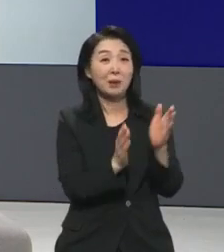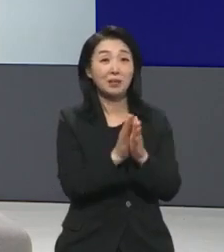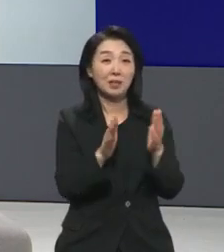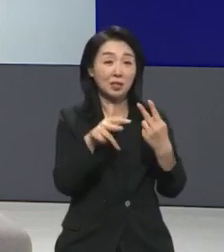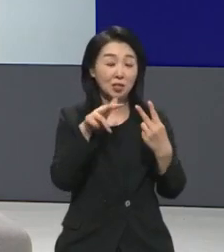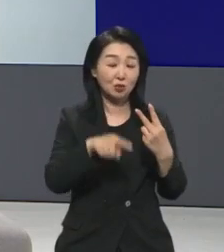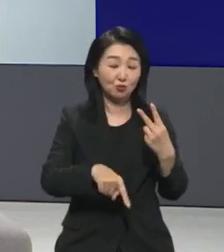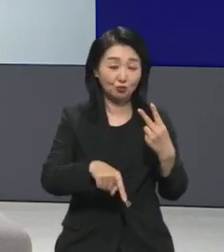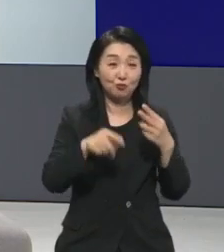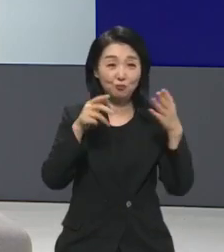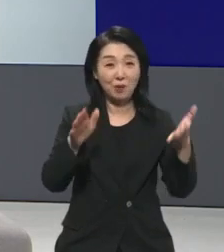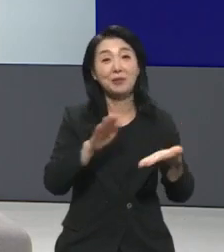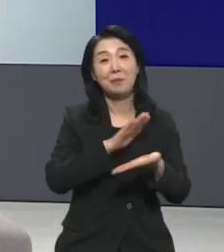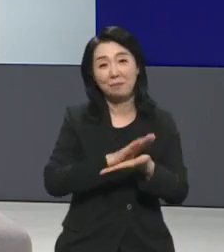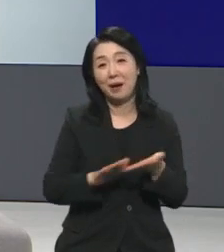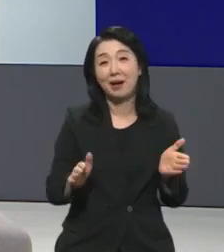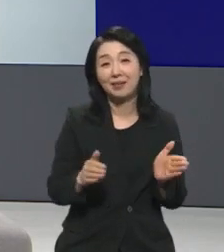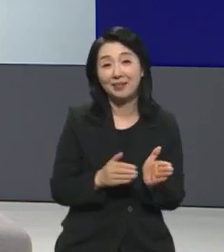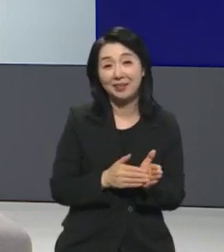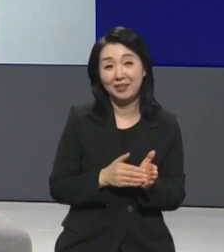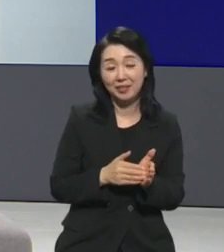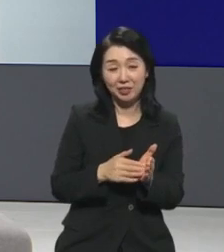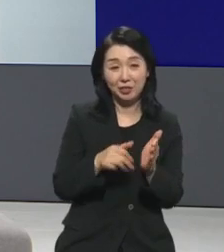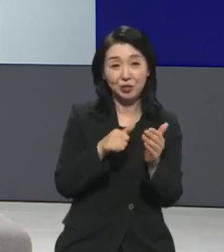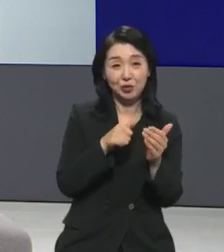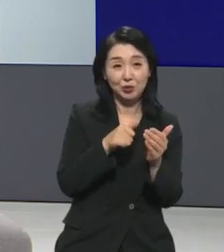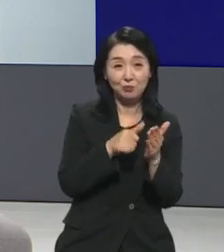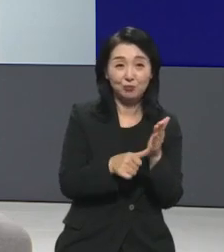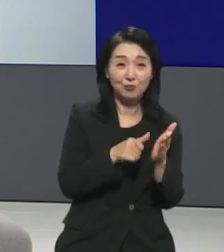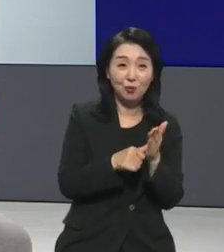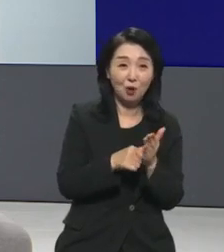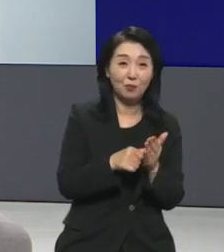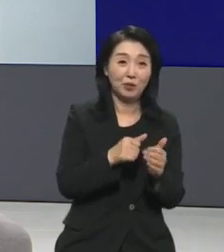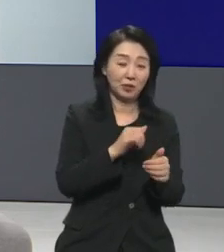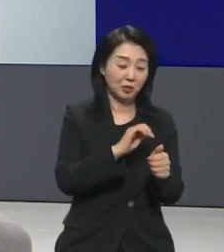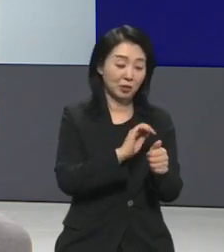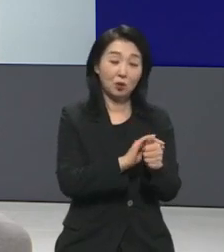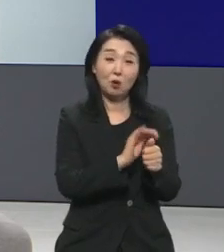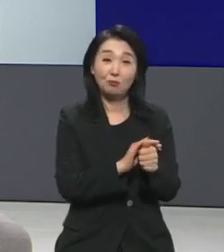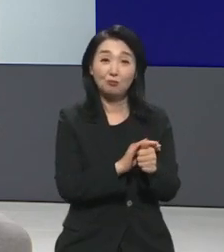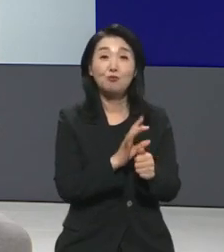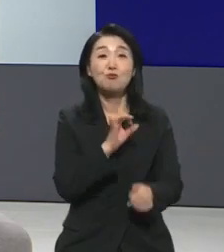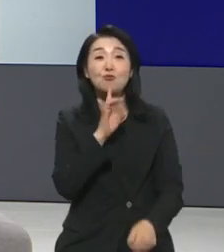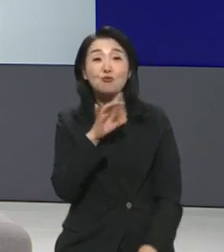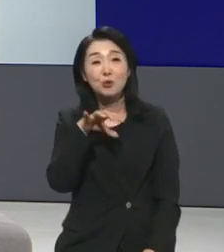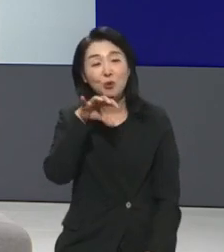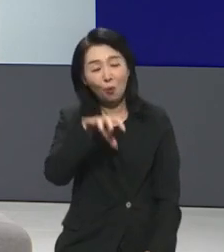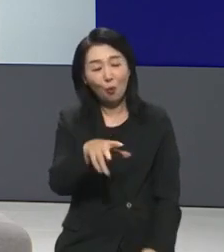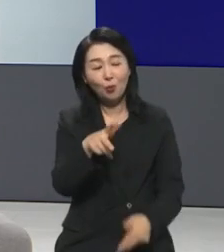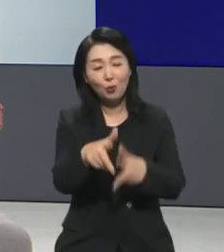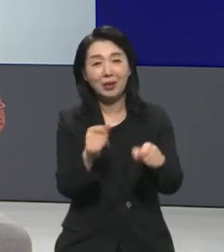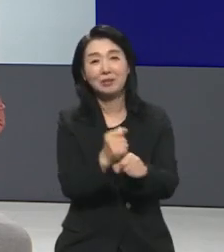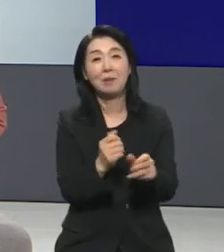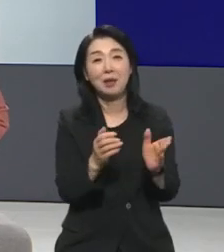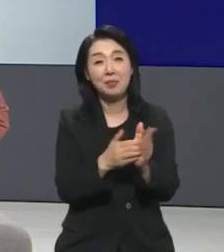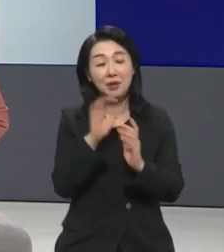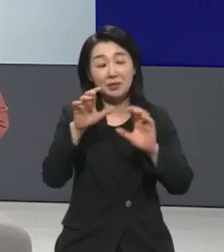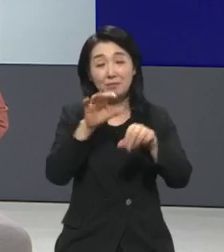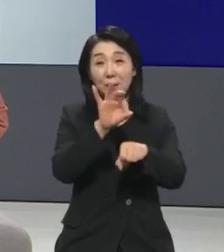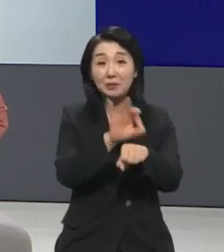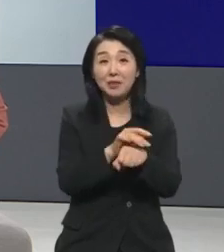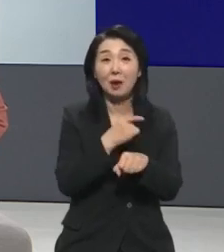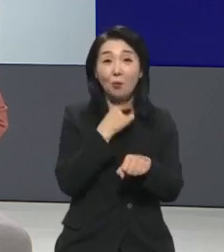만에 완판됐다고 합니다. 이 제품은 경북 구미에 있는 한 공장에서 출시한 건데 이제 이 김밥을 사려면